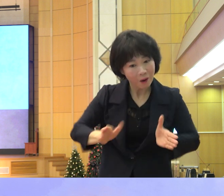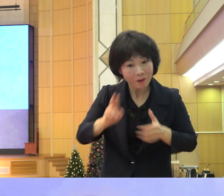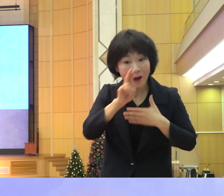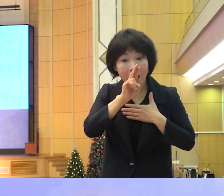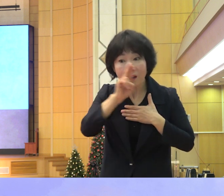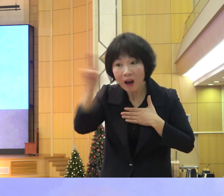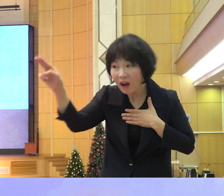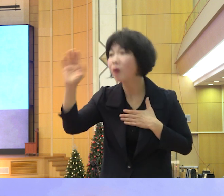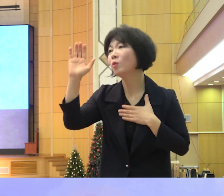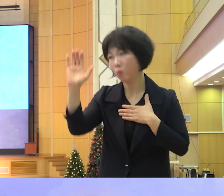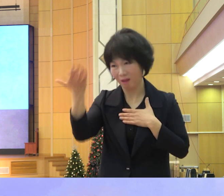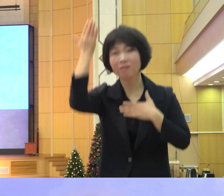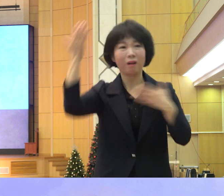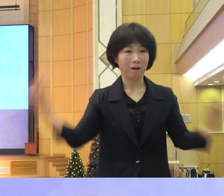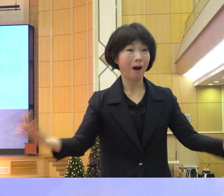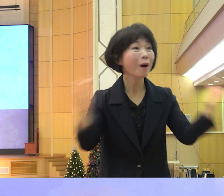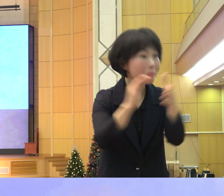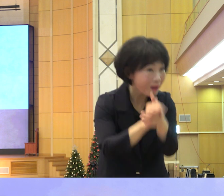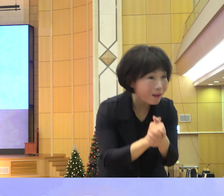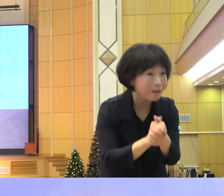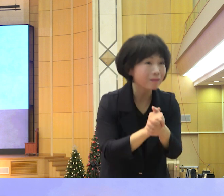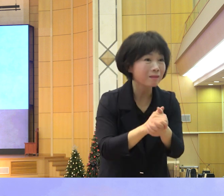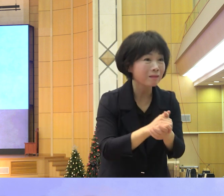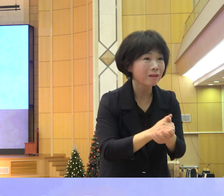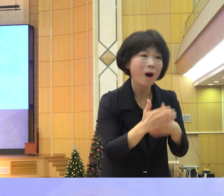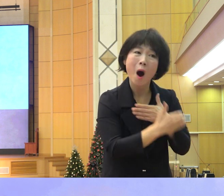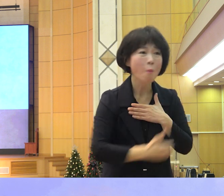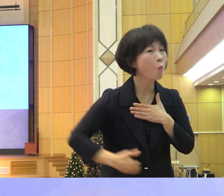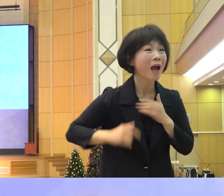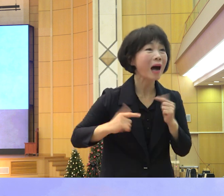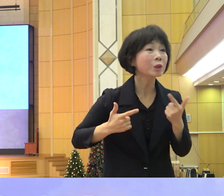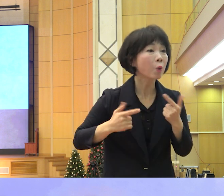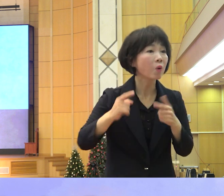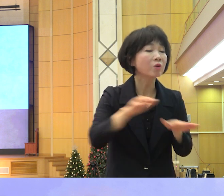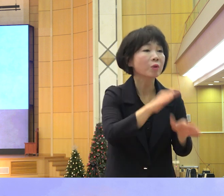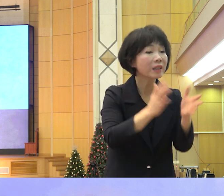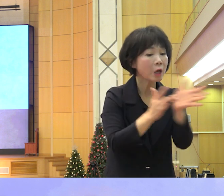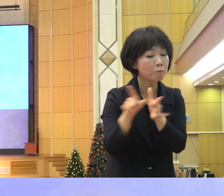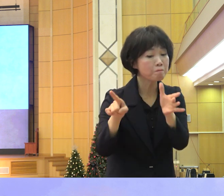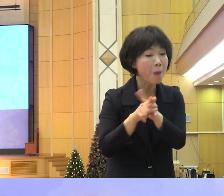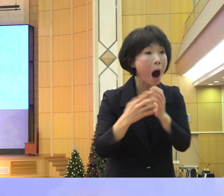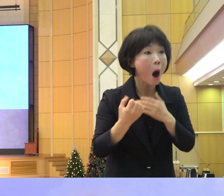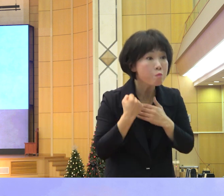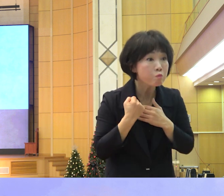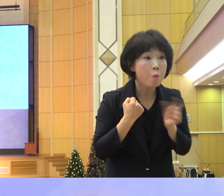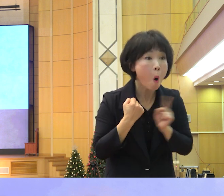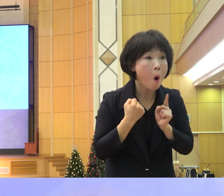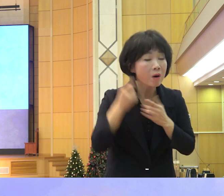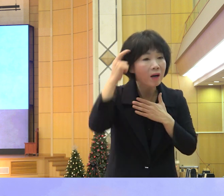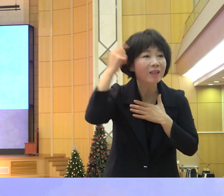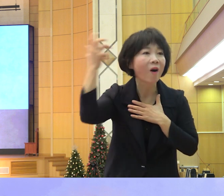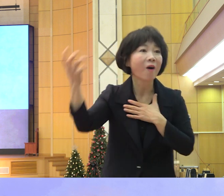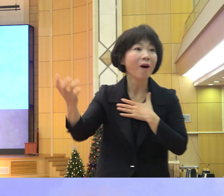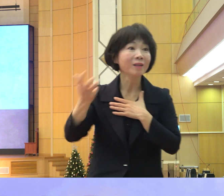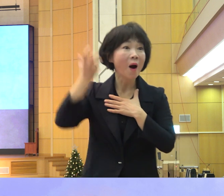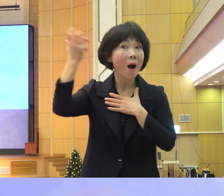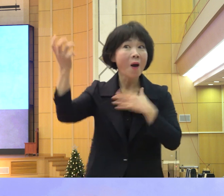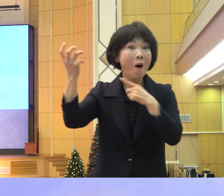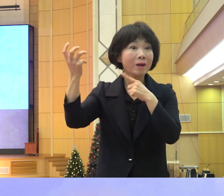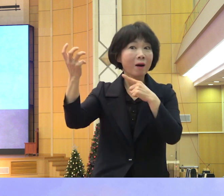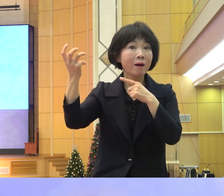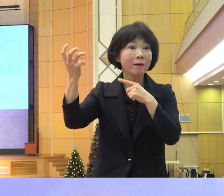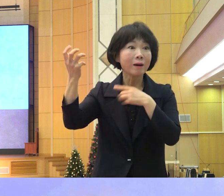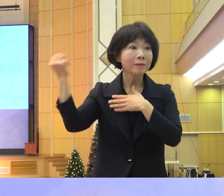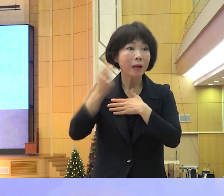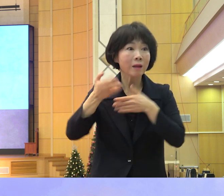그럼 우리가 영적으로 육으로 난 것은 이미 부모님을 통해서 이 육신적으로 태어났지만 영적으로